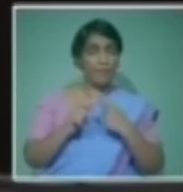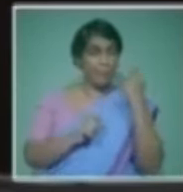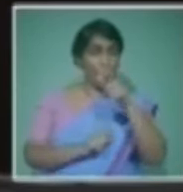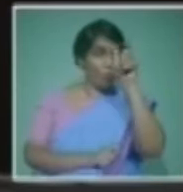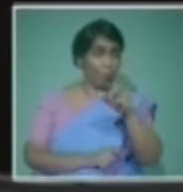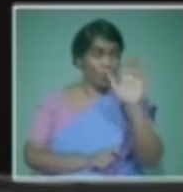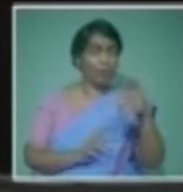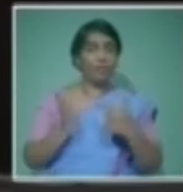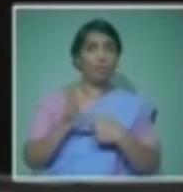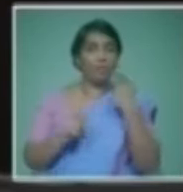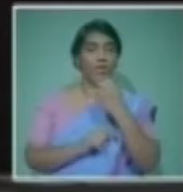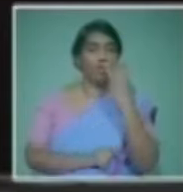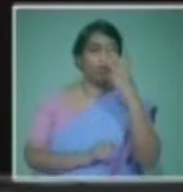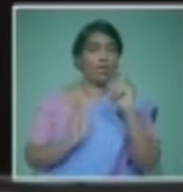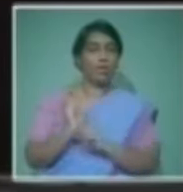විදියට ගෙවන්නේ